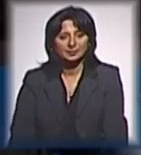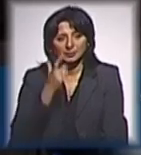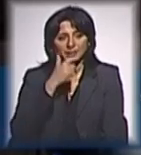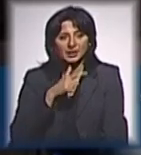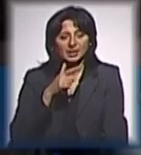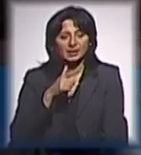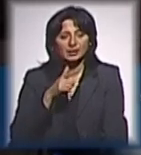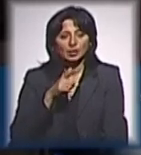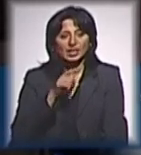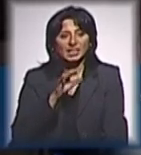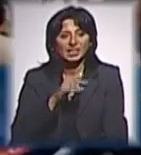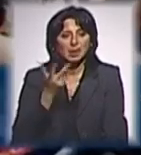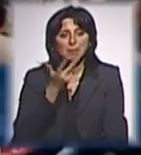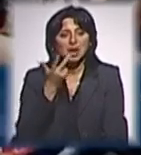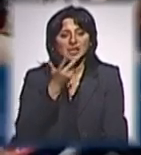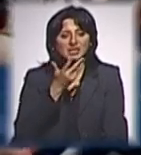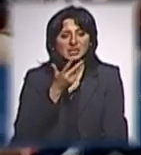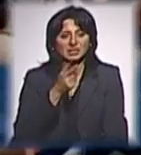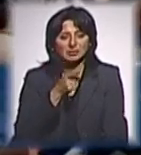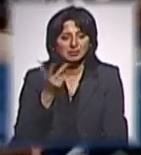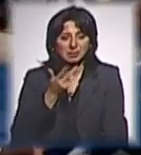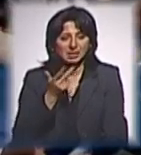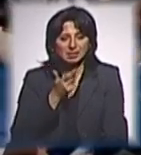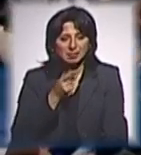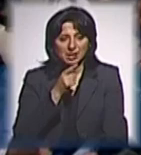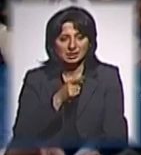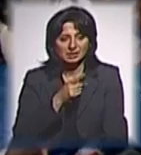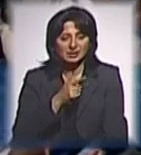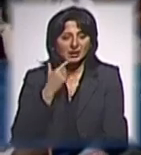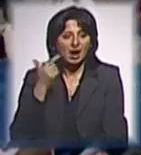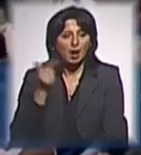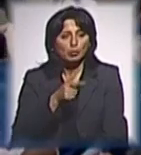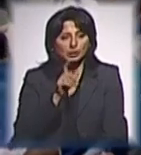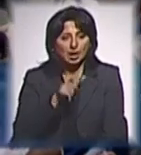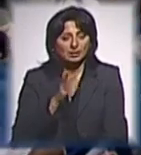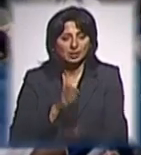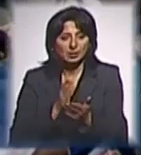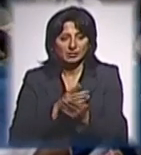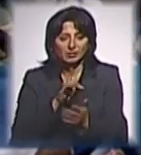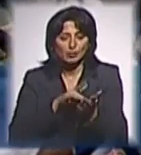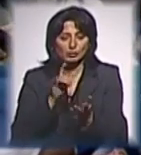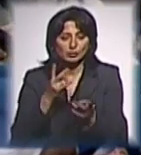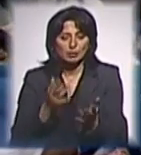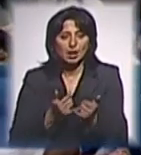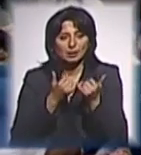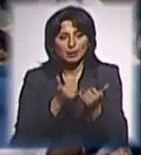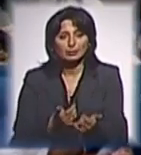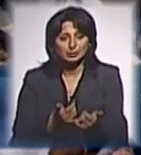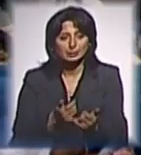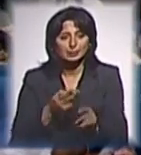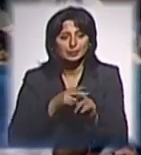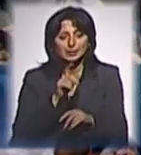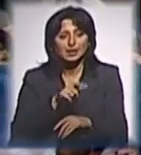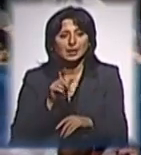ბატონი გია კენს იყრის მესამე მასივში და მინდა რომ დიდი გამოცდილების მქონე ადამიანი და ჩვენმა მოსახლეობამ უნდა დაუჭიროს ხარი, რომ